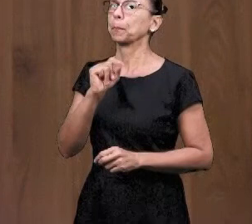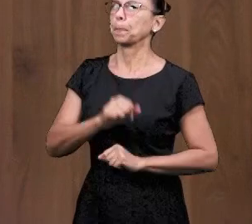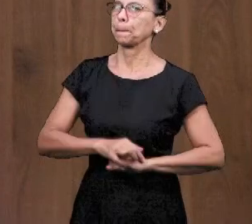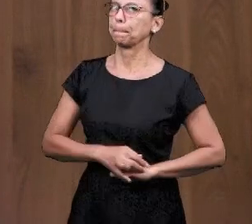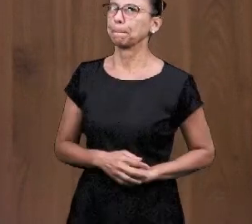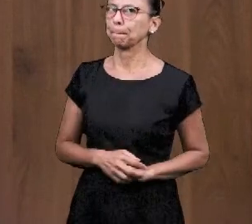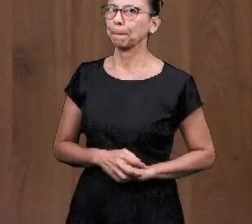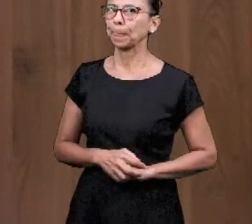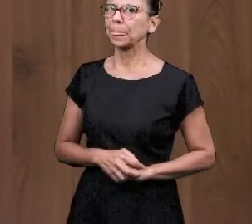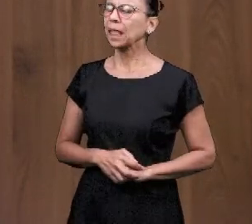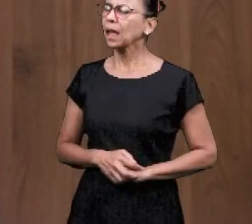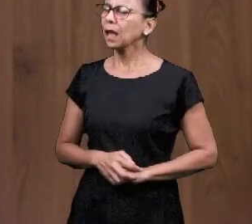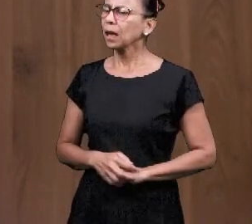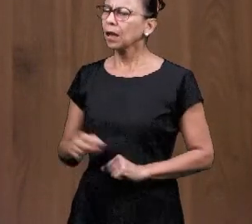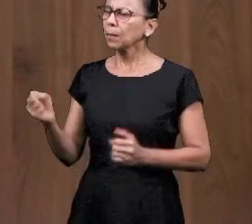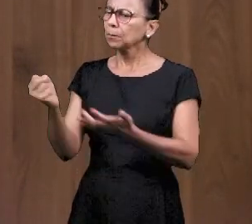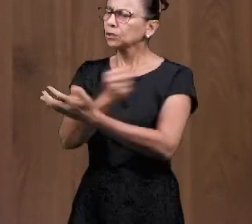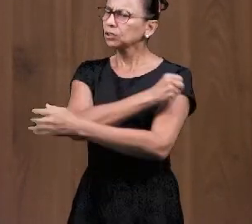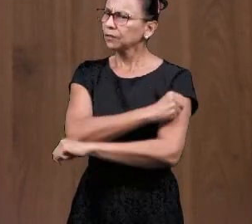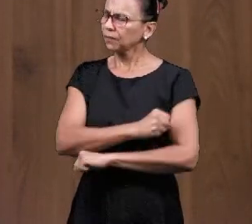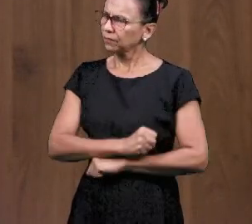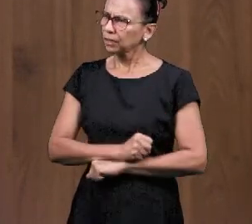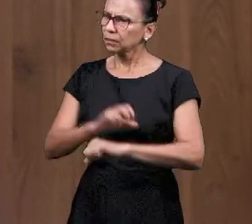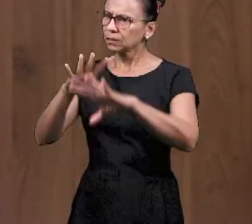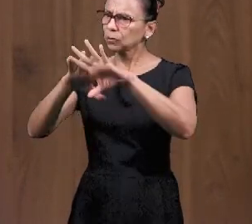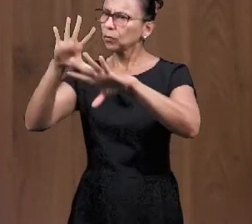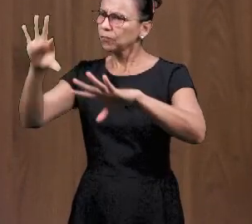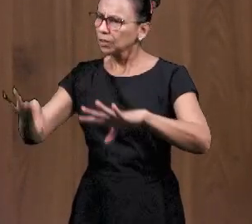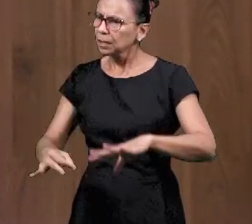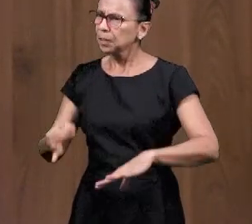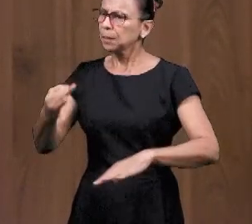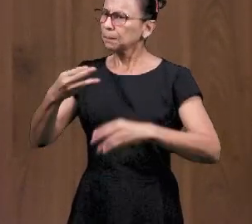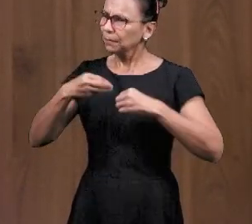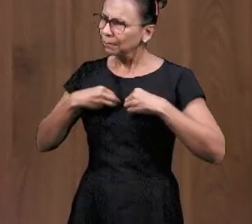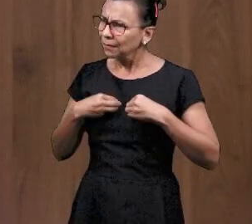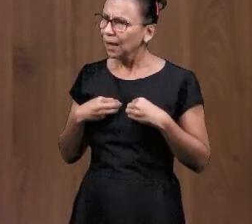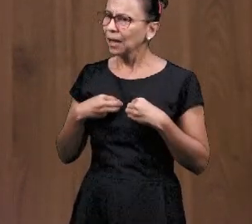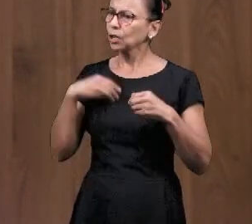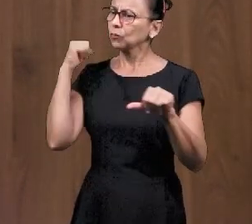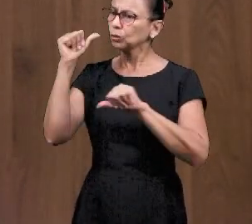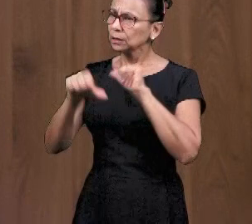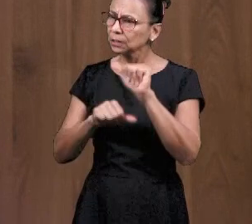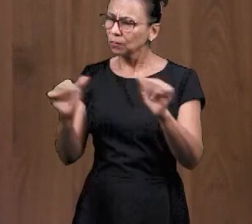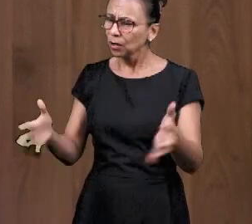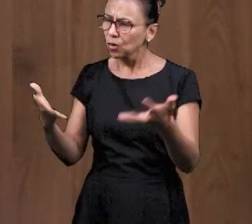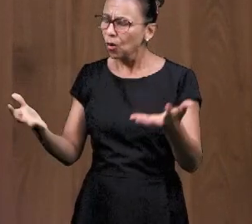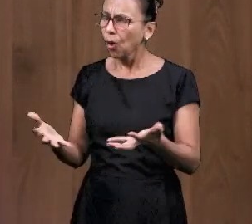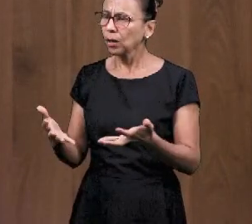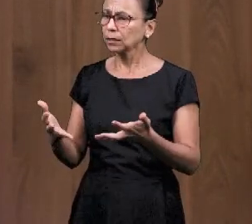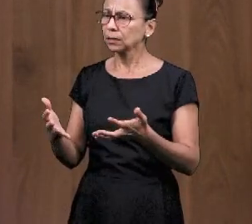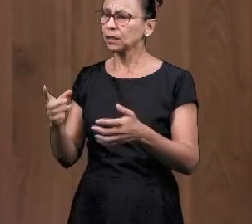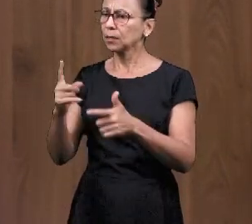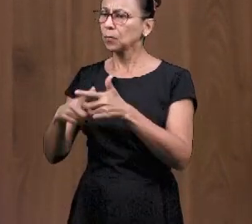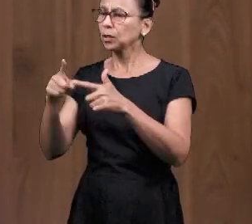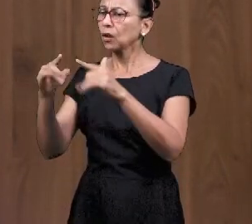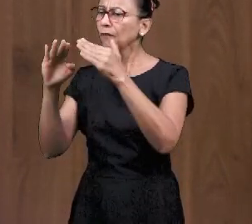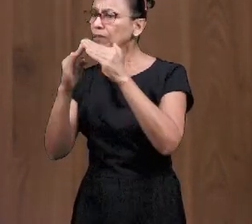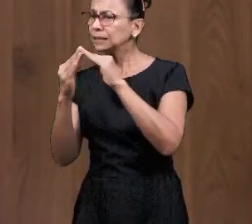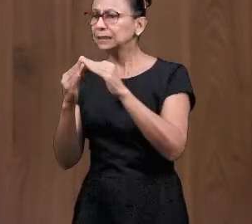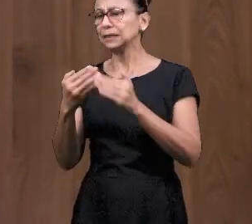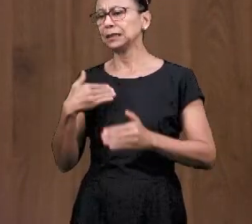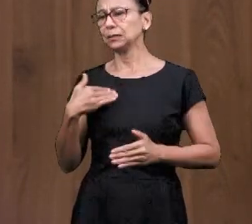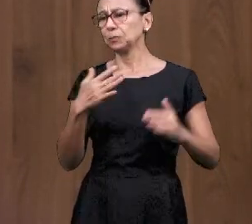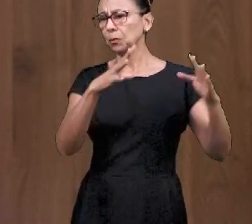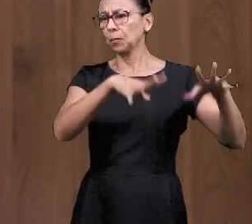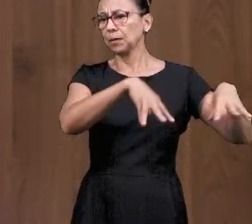Naboth, donne-moi ta vigne afin qu'elle devienne mon potager, parce que elle est voisine à mon palais. Il a continué